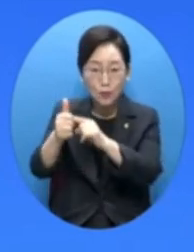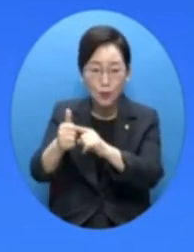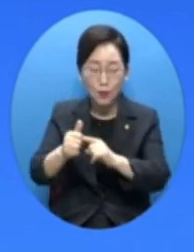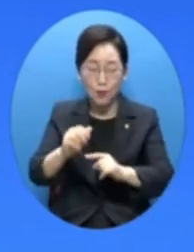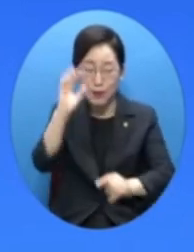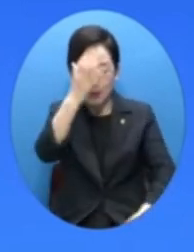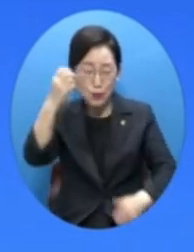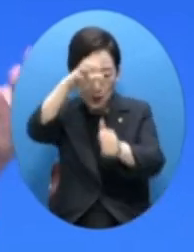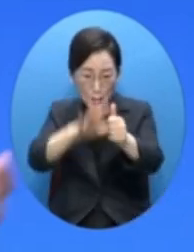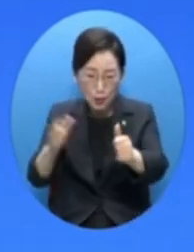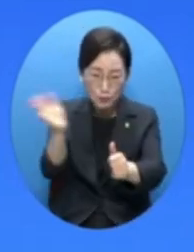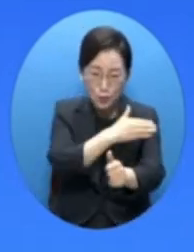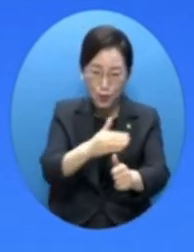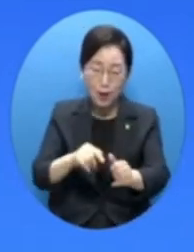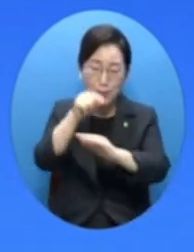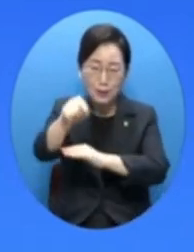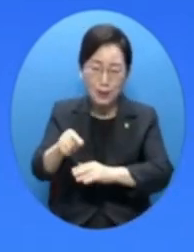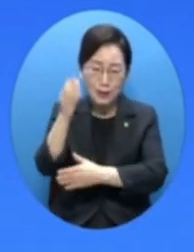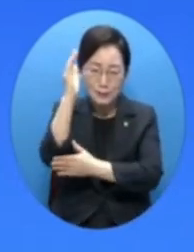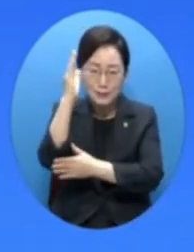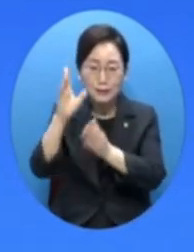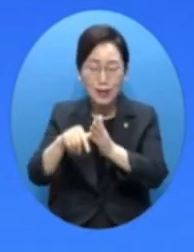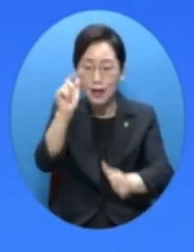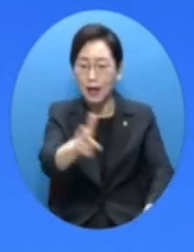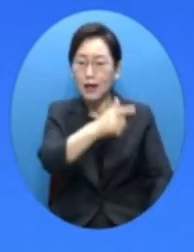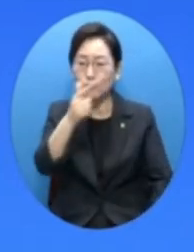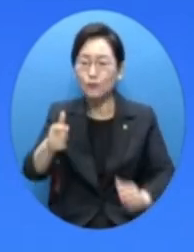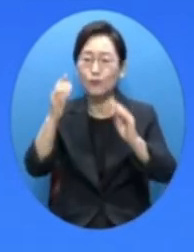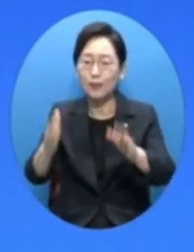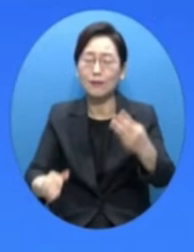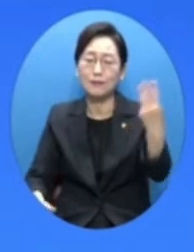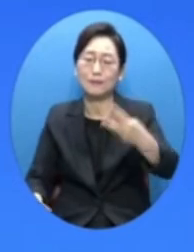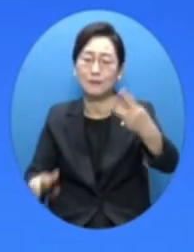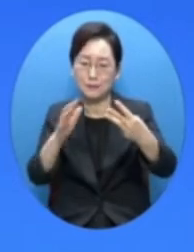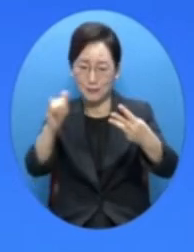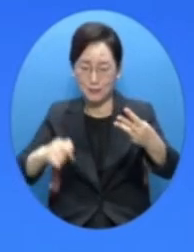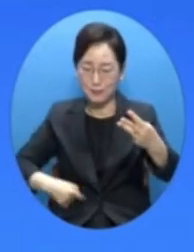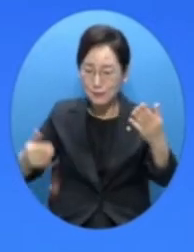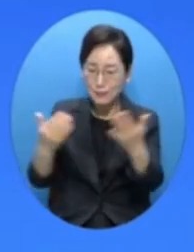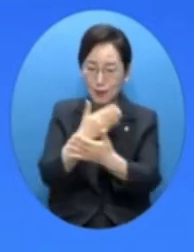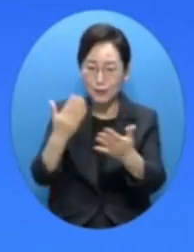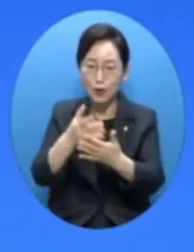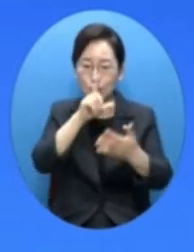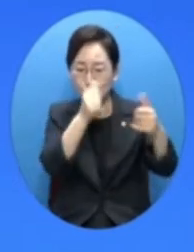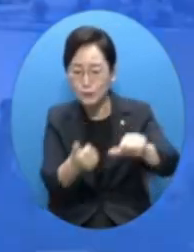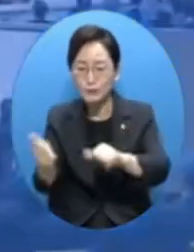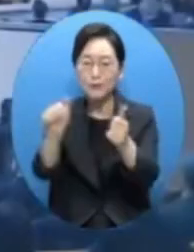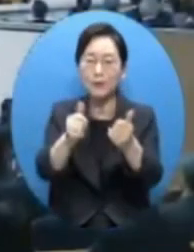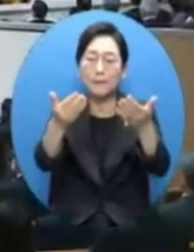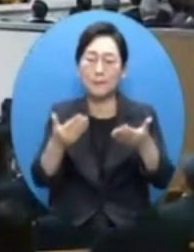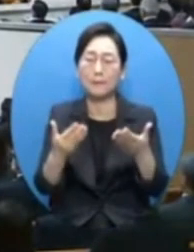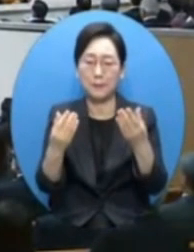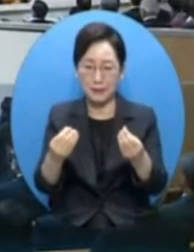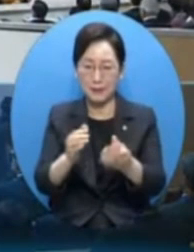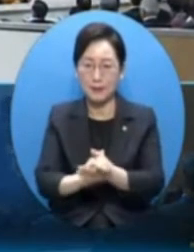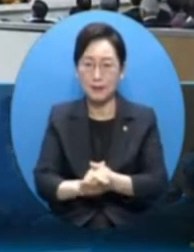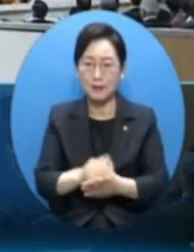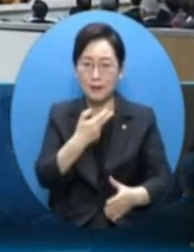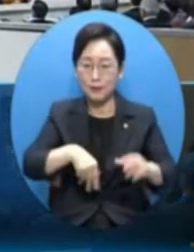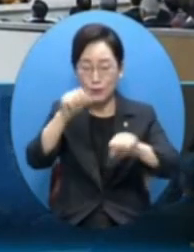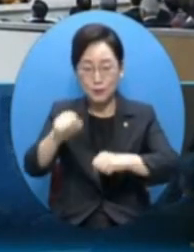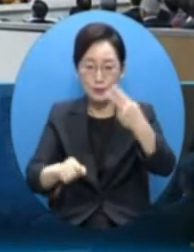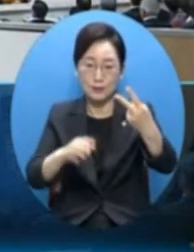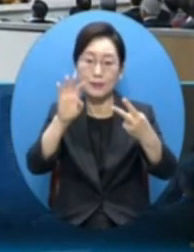말씀을 전할 때 그날 하루만 3,000명이 회개하고 침례를 받았습니다. 사도행전 2장 41절에